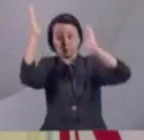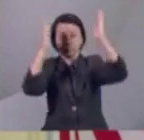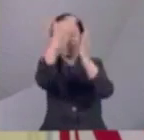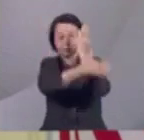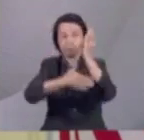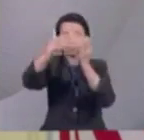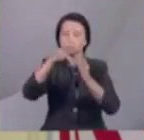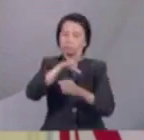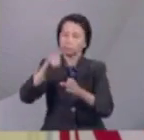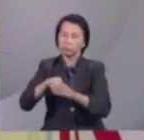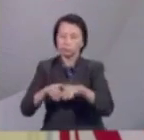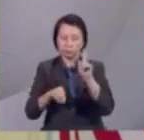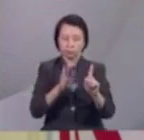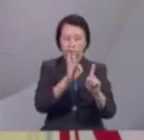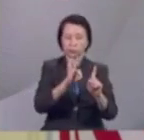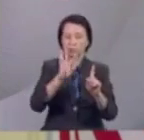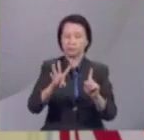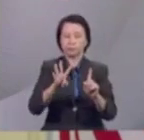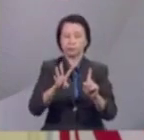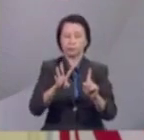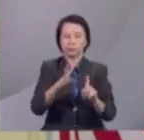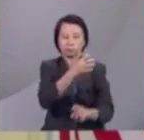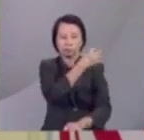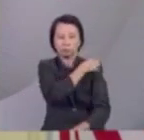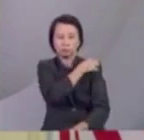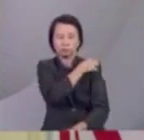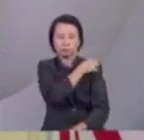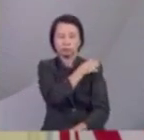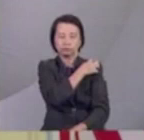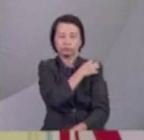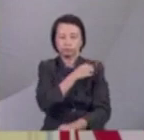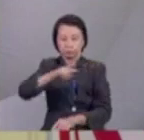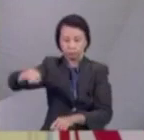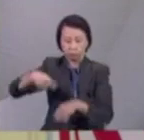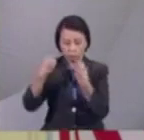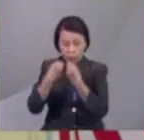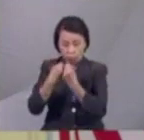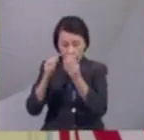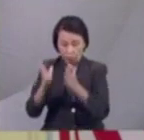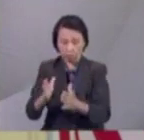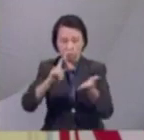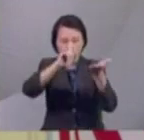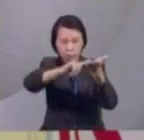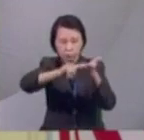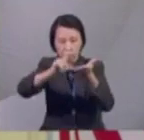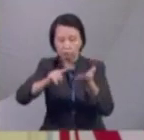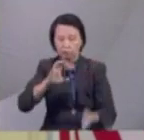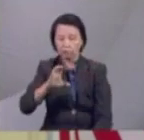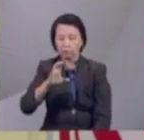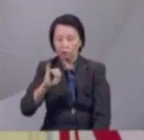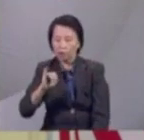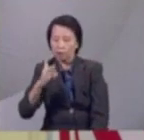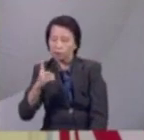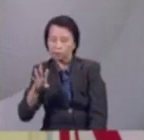yang melibatkan 194 penguatkuasa. Dari jumlah tersebut, pemeriksaan CIDB telah